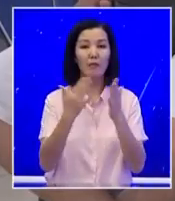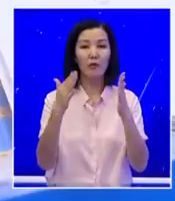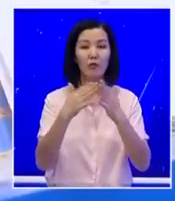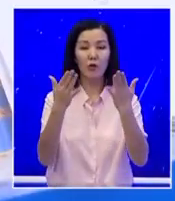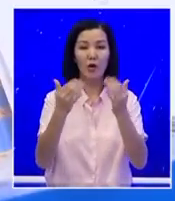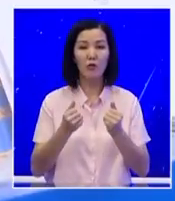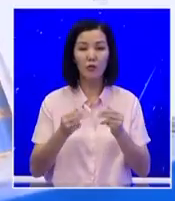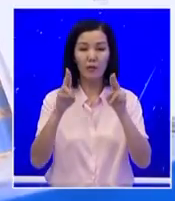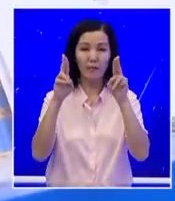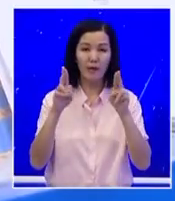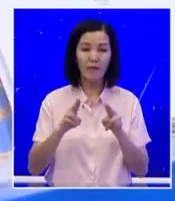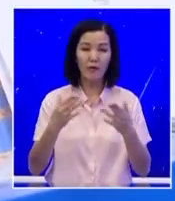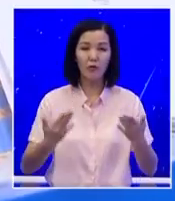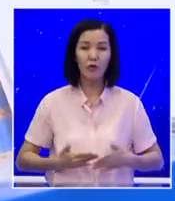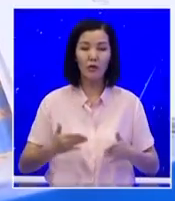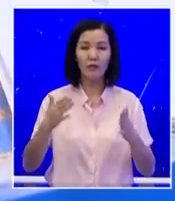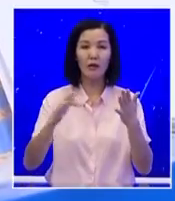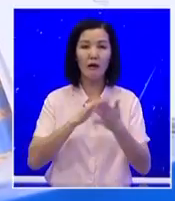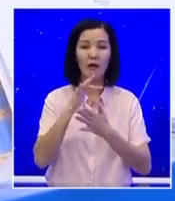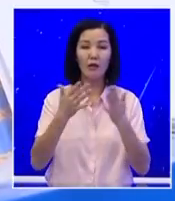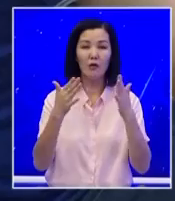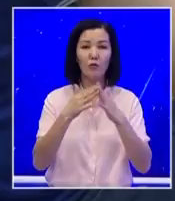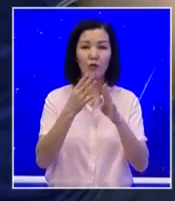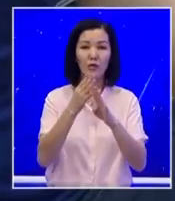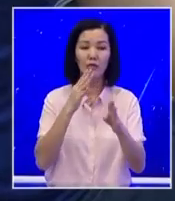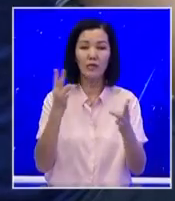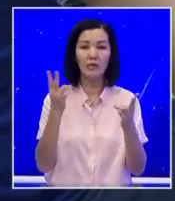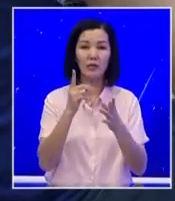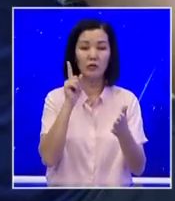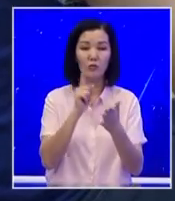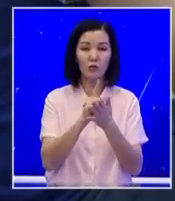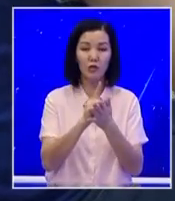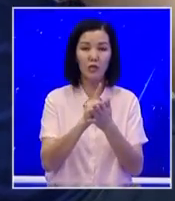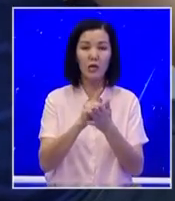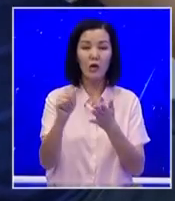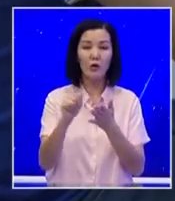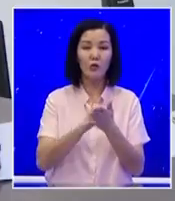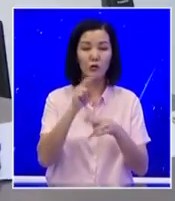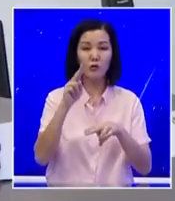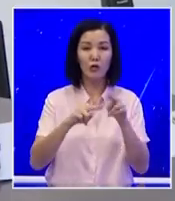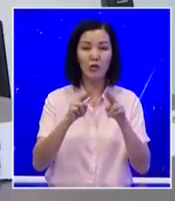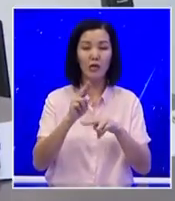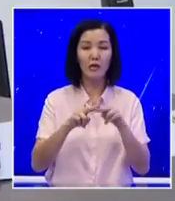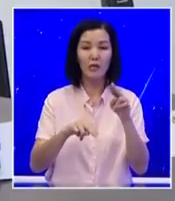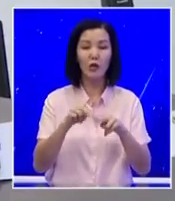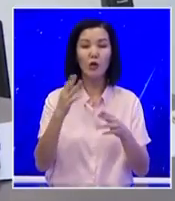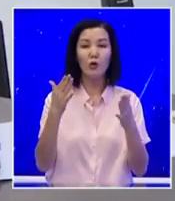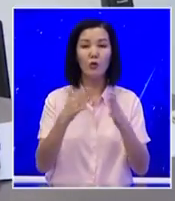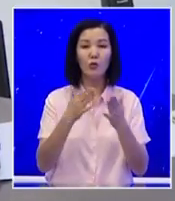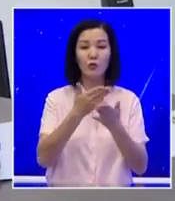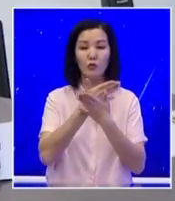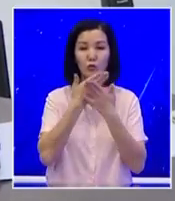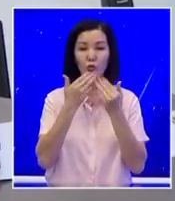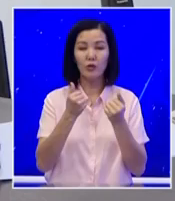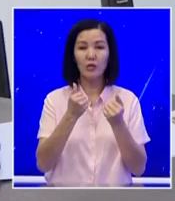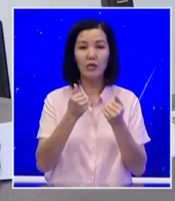бір шарты тұратын қала немесе ауданда үй кезегінде тұруыңыз шарт. Ол үшін жеке куәлік, атында үй жоқ деген құжатпен жұмыс